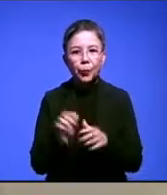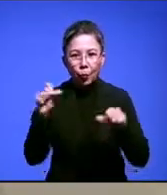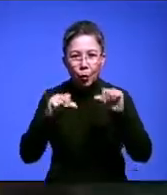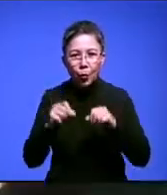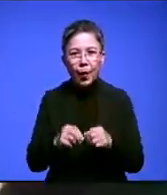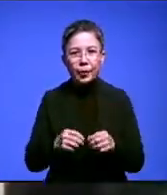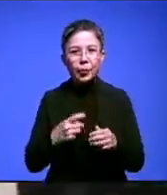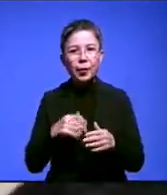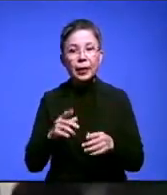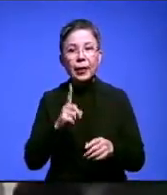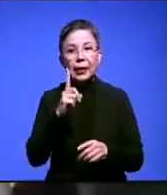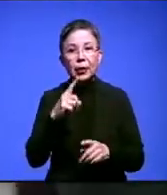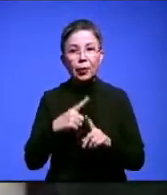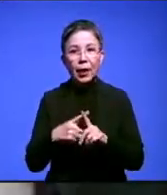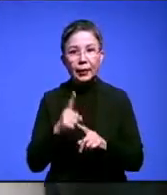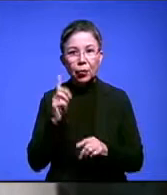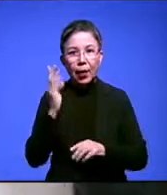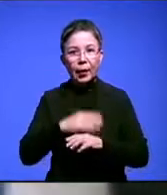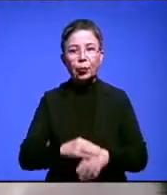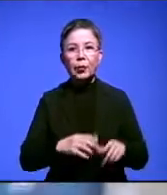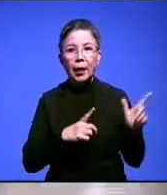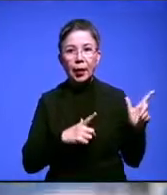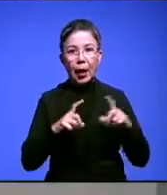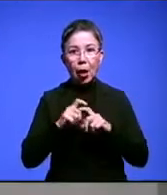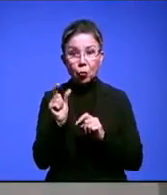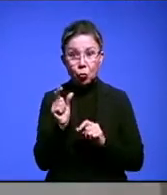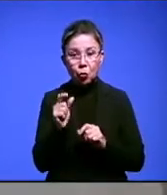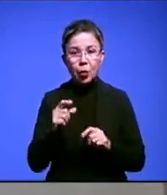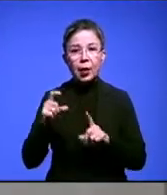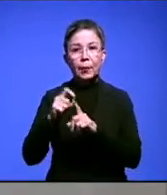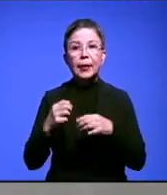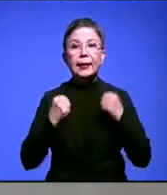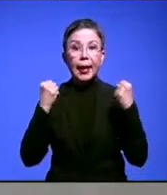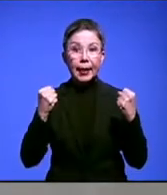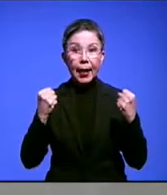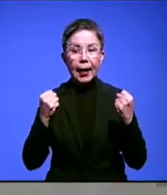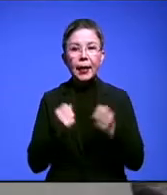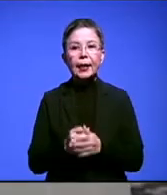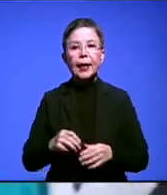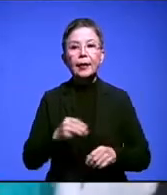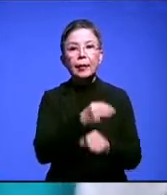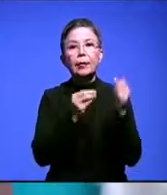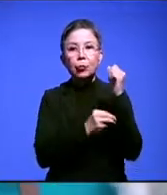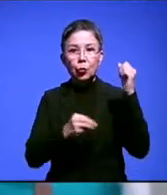Sterilisasi dilakukan satu kali sehari melibatkan aparat TNI AU, Kantor Kesehatan Bandara, dan personil PT Angkasa Pura I.